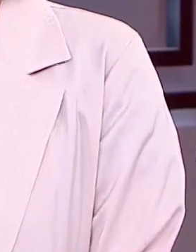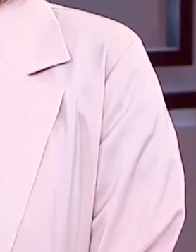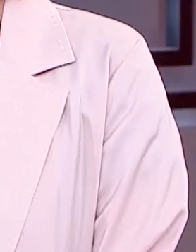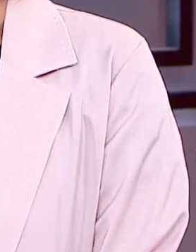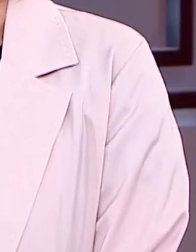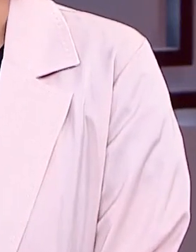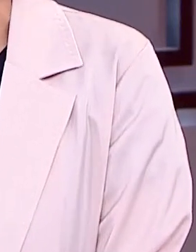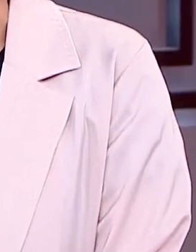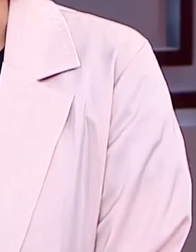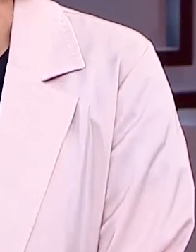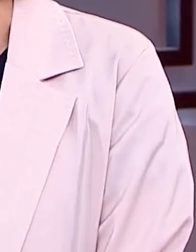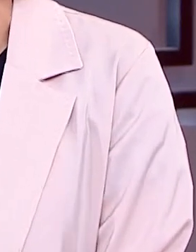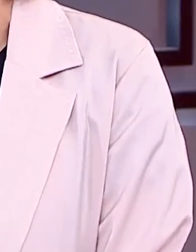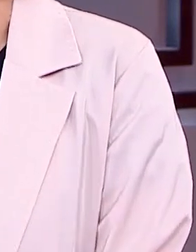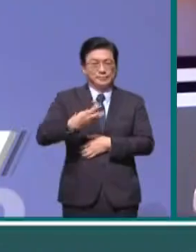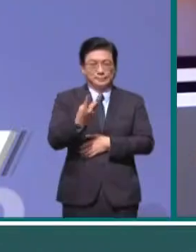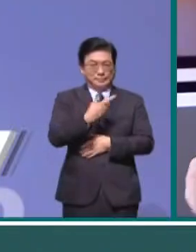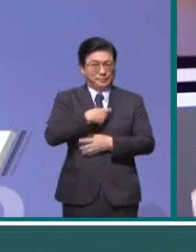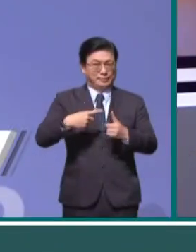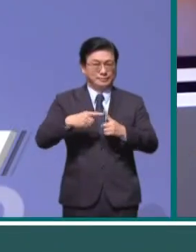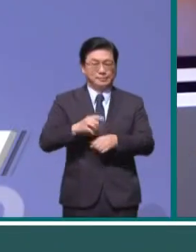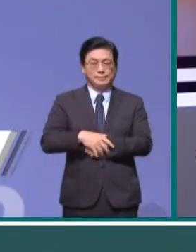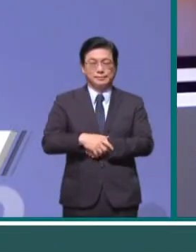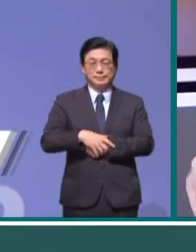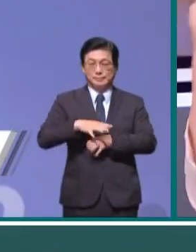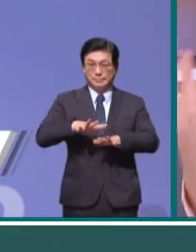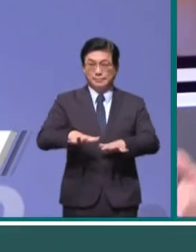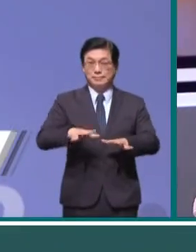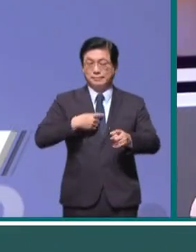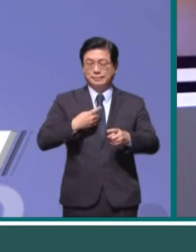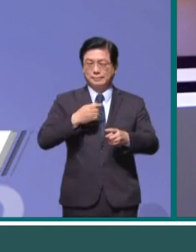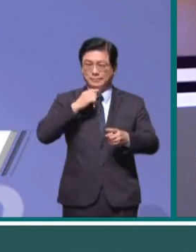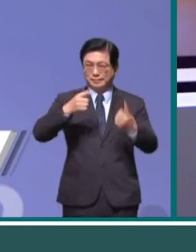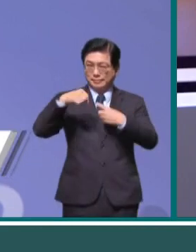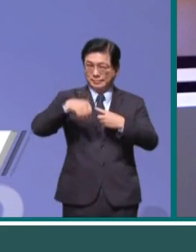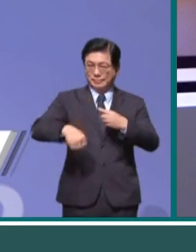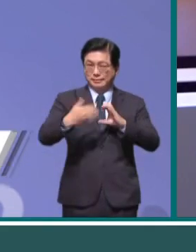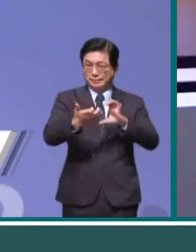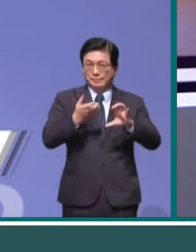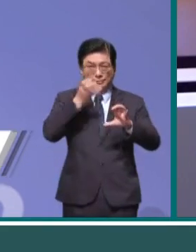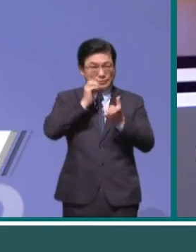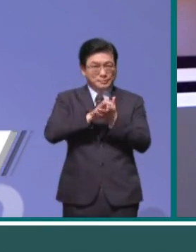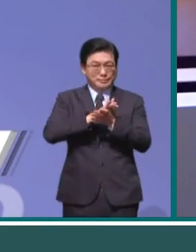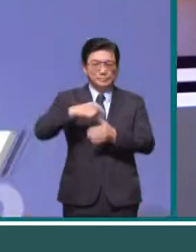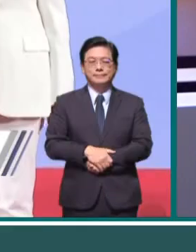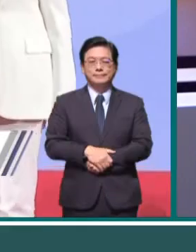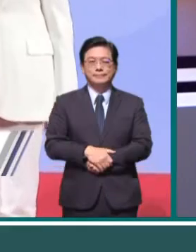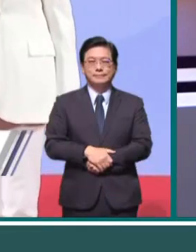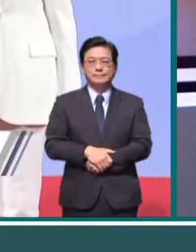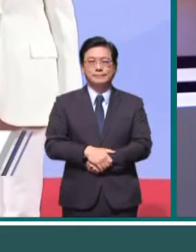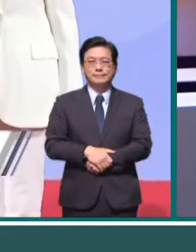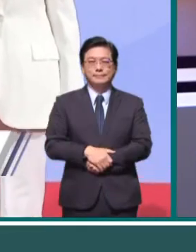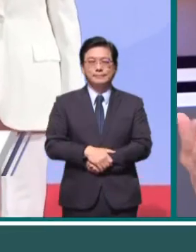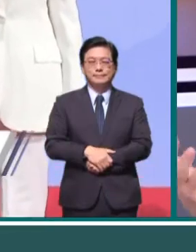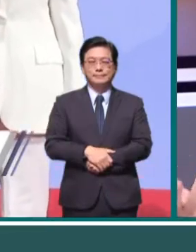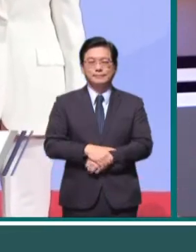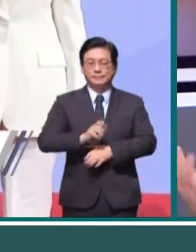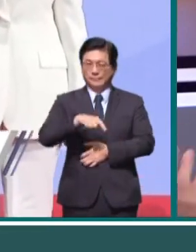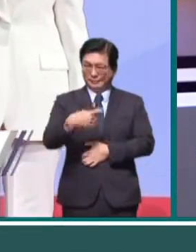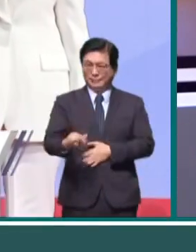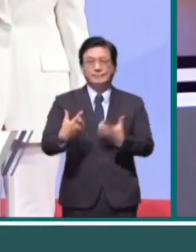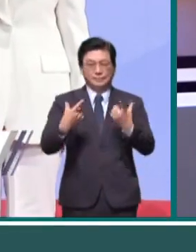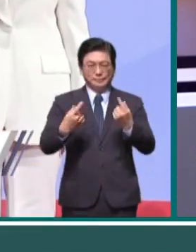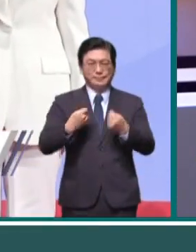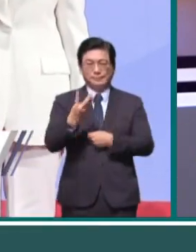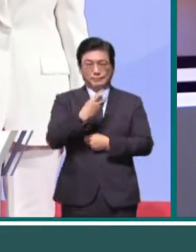民众党黄珊珊其实就是抓着疫苗打，抓着疫情打，但我们比较遗憾的就是说市长要选是